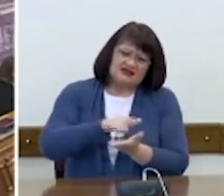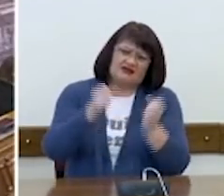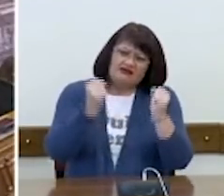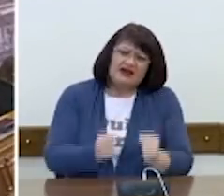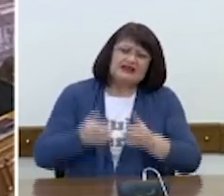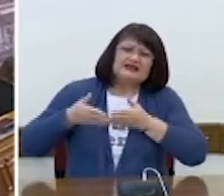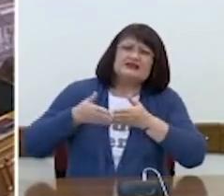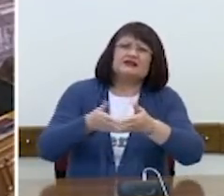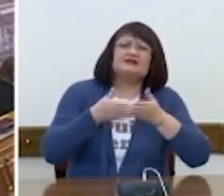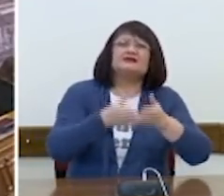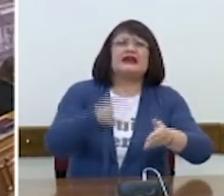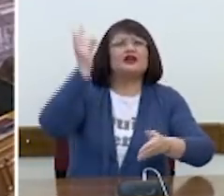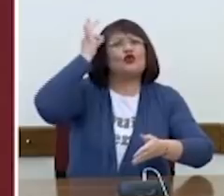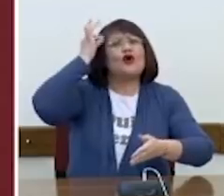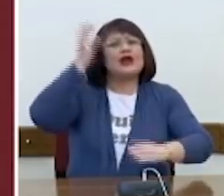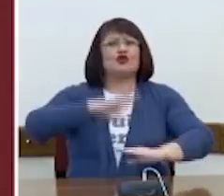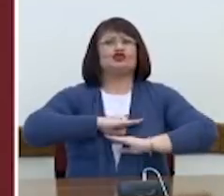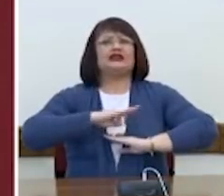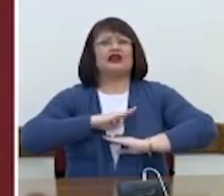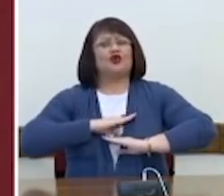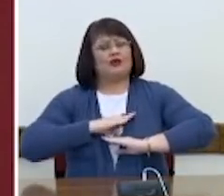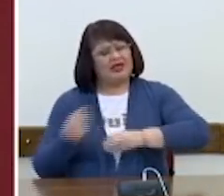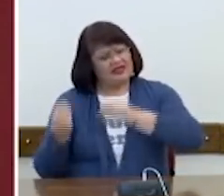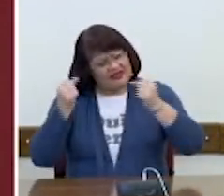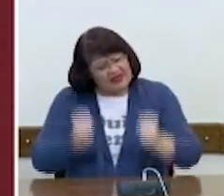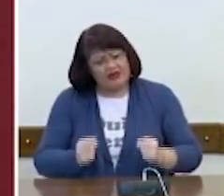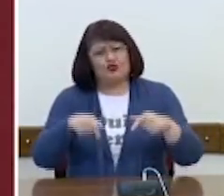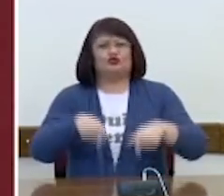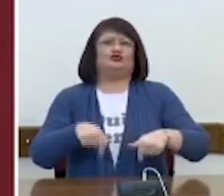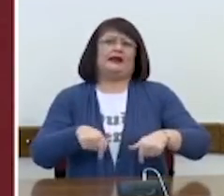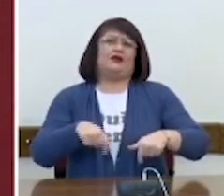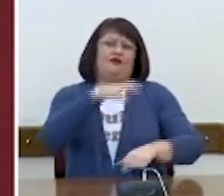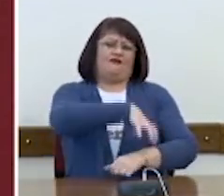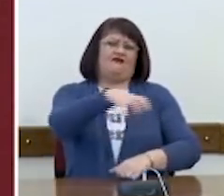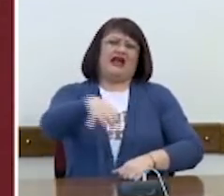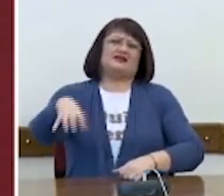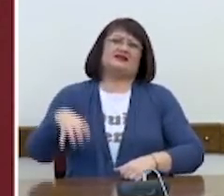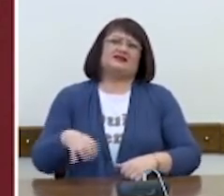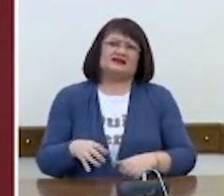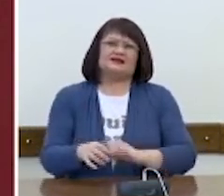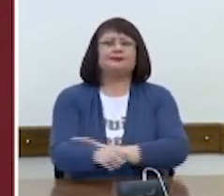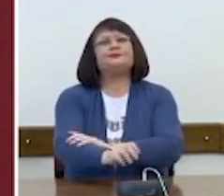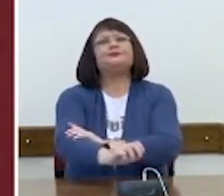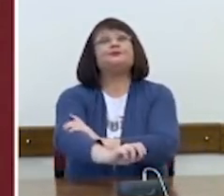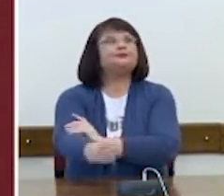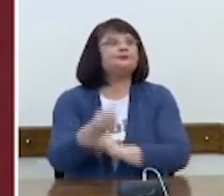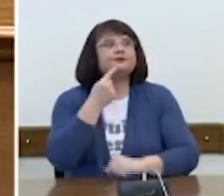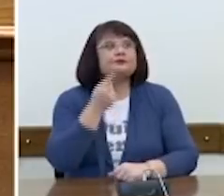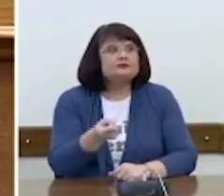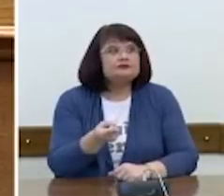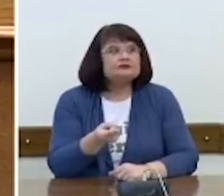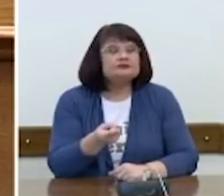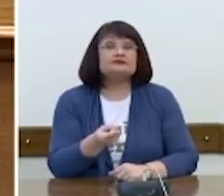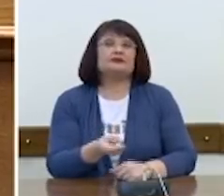γαλλικές ένοπλες δυνάμεις. Και όχι μόνο αυτό, αναφέρεται σε κοινές δραστηριότητες, εκπαίδευση